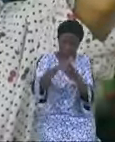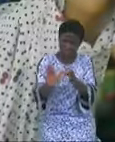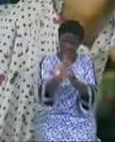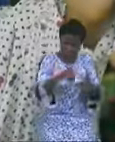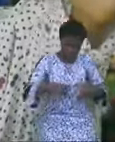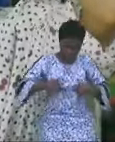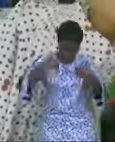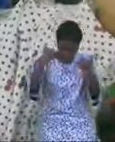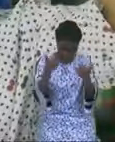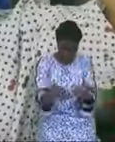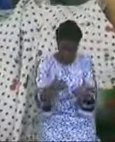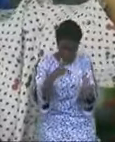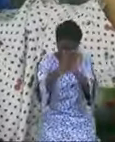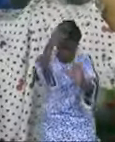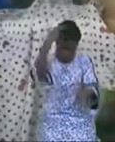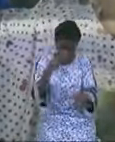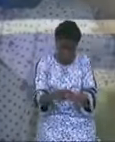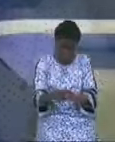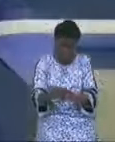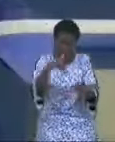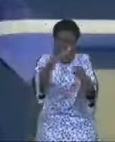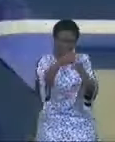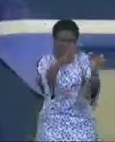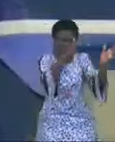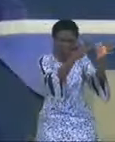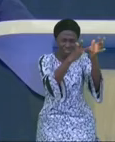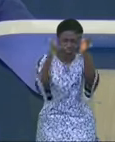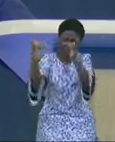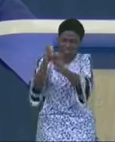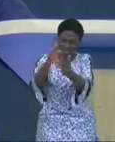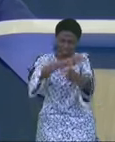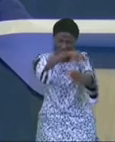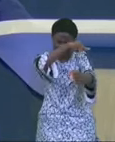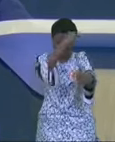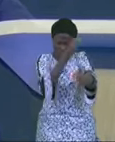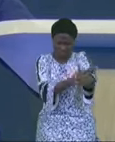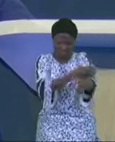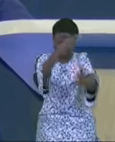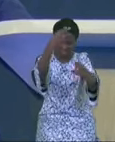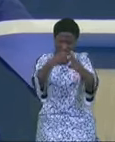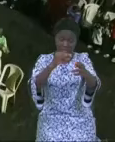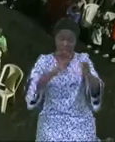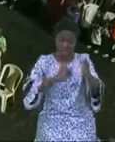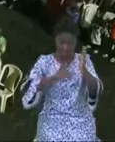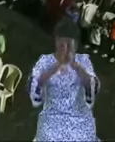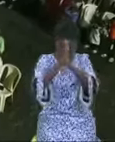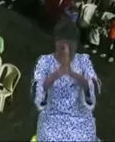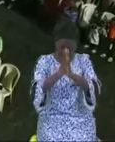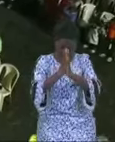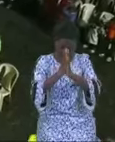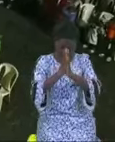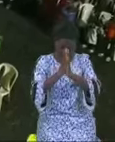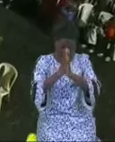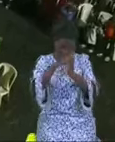la vie maintenant au nom de puissant de Jésus j'ai prié